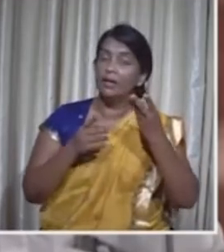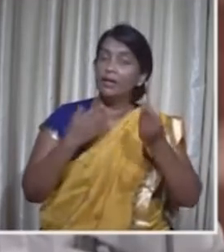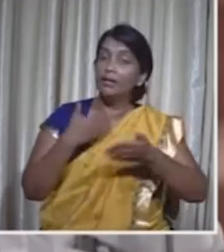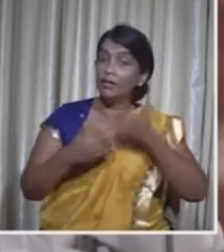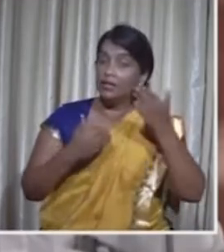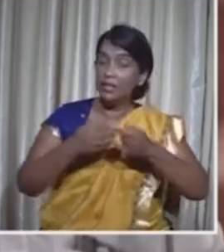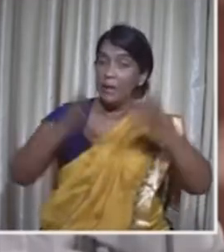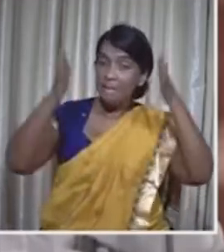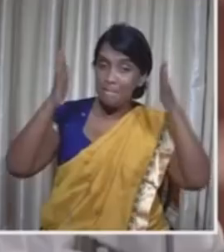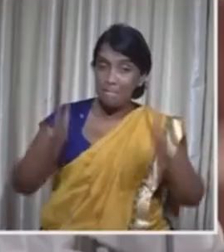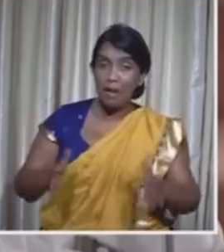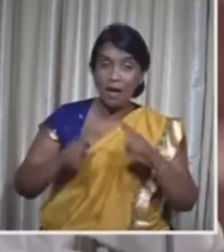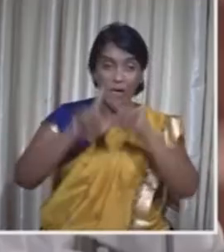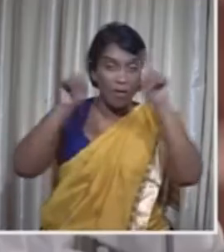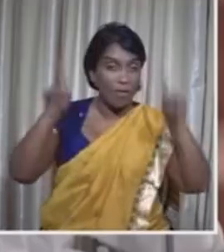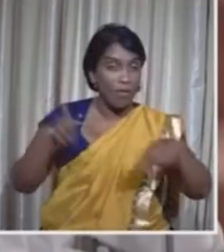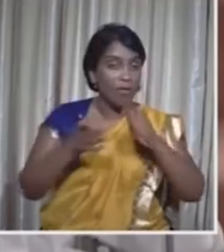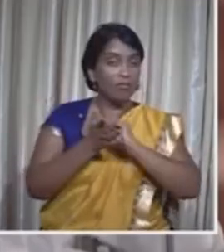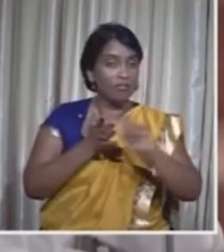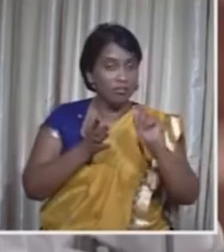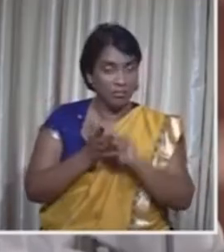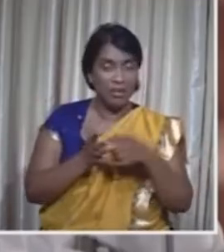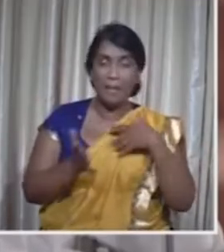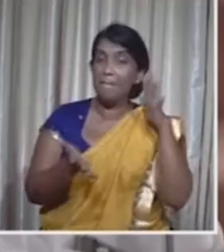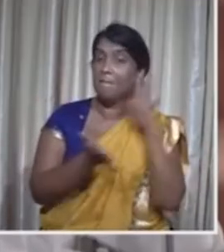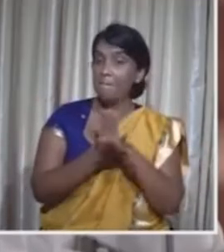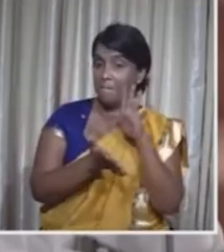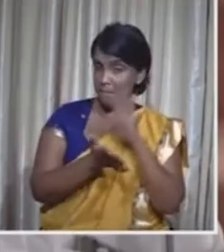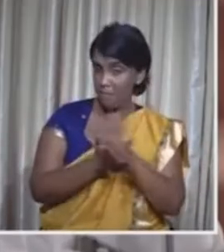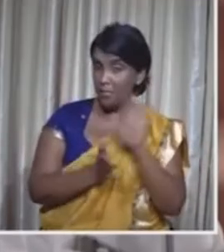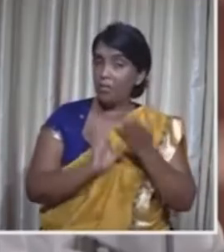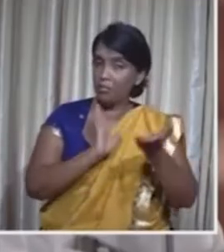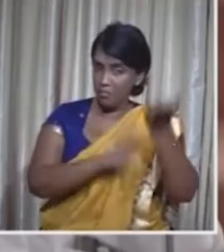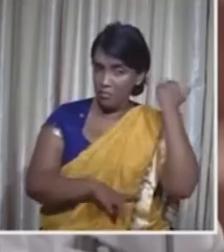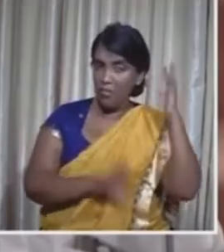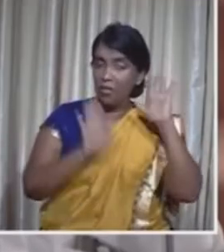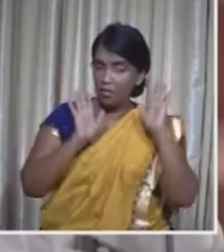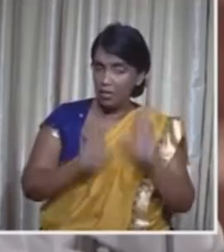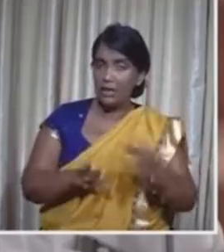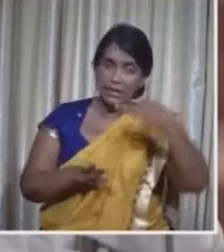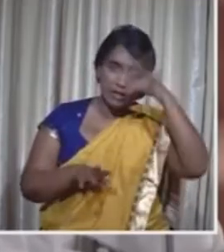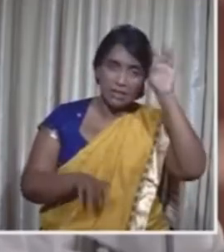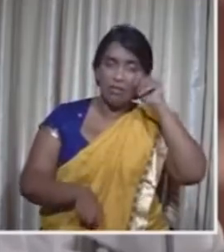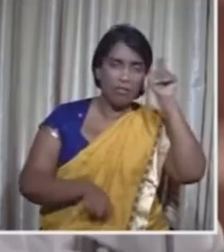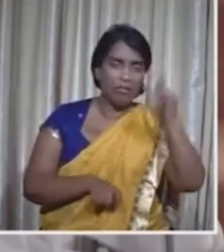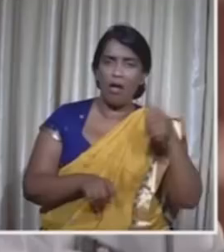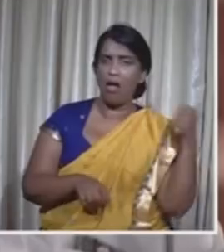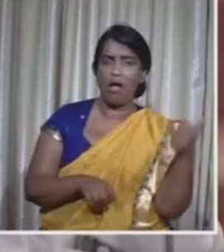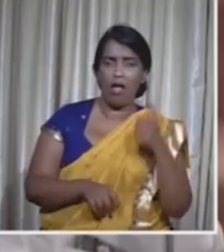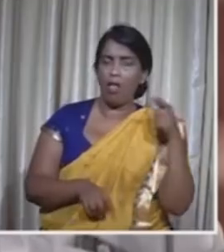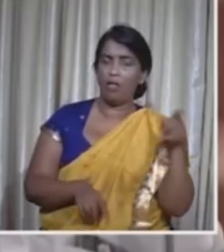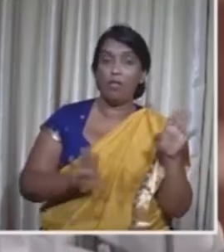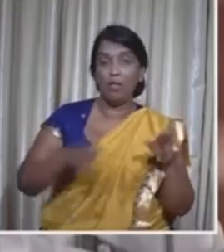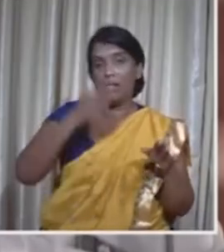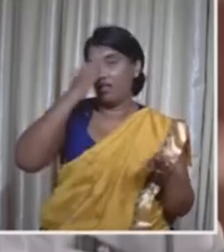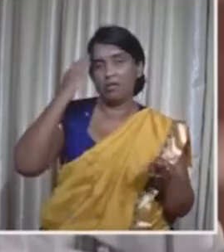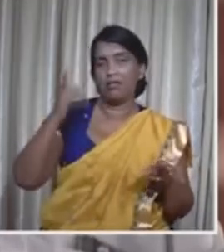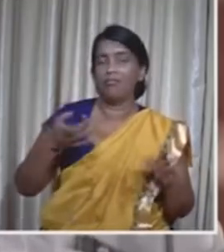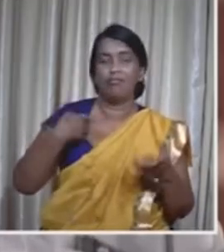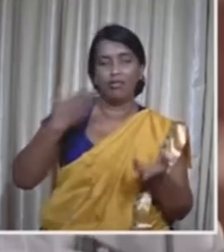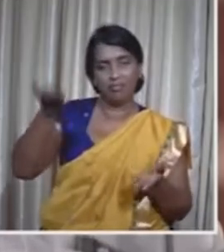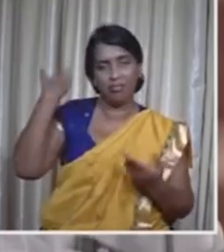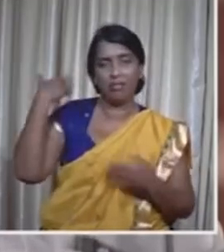தெரியும். இது சிங்கள மக்களுக்கு புதிதாக இருக்கலாம். ஆனால் அன்புக்குரிய சிங்கள மக்களுக்கு நான் இந்த உயர்ந்த சபையினூடாக ஒரு வேண்டுகோள், இந்த நாட்டில்